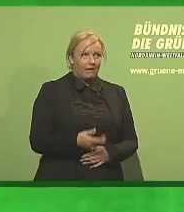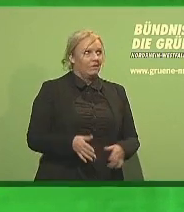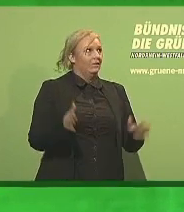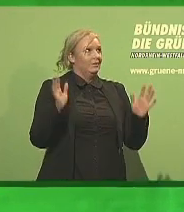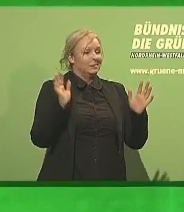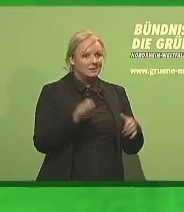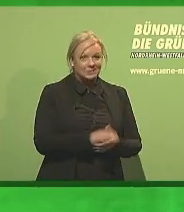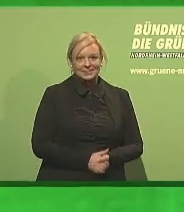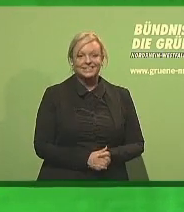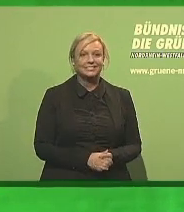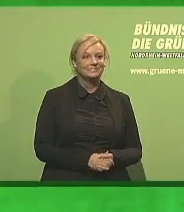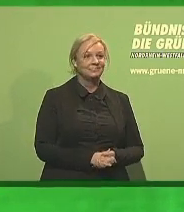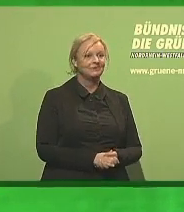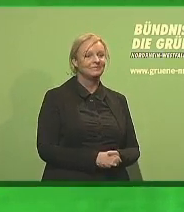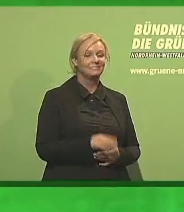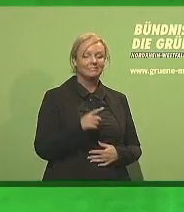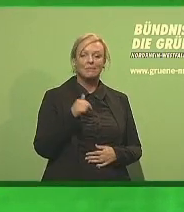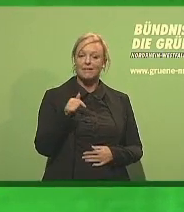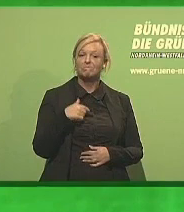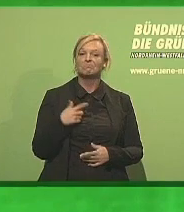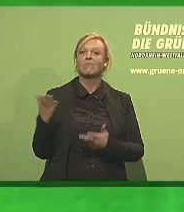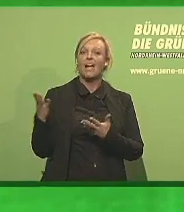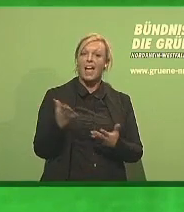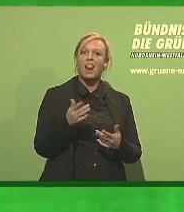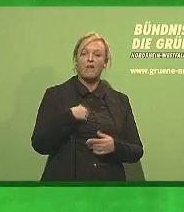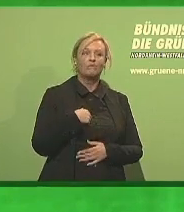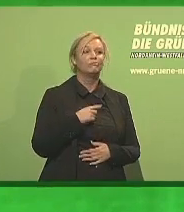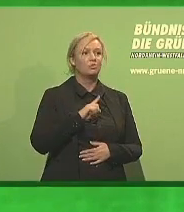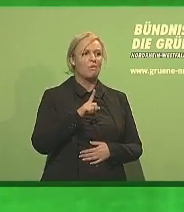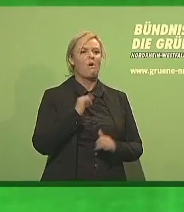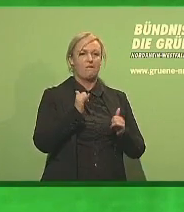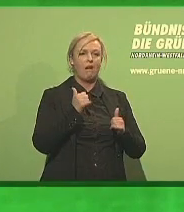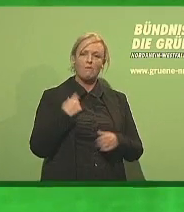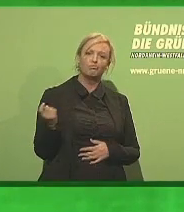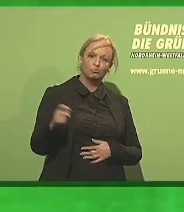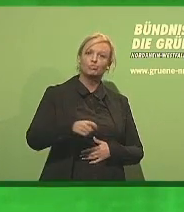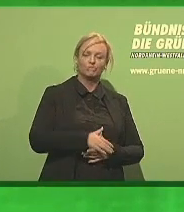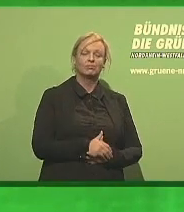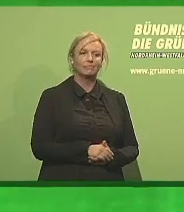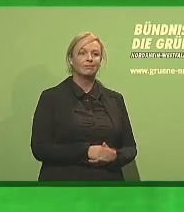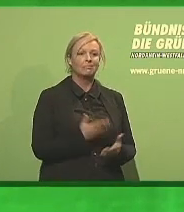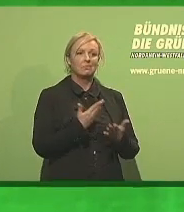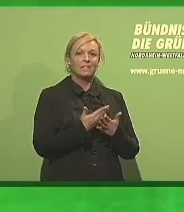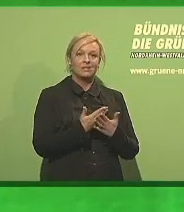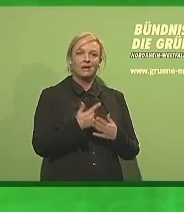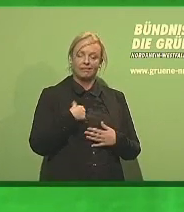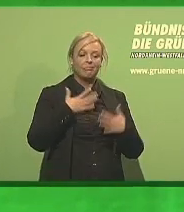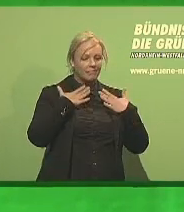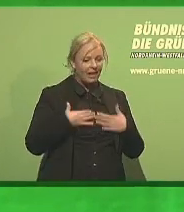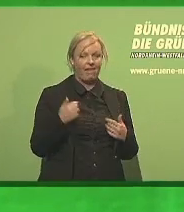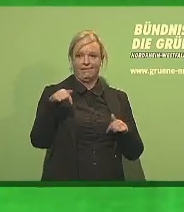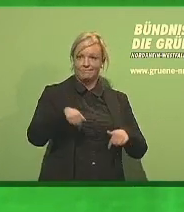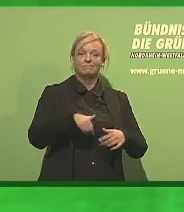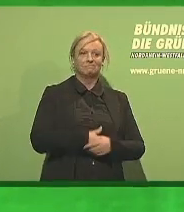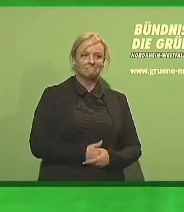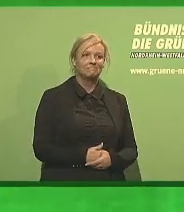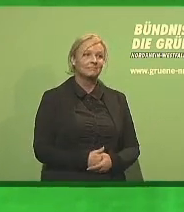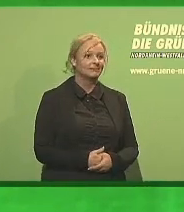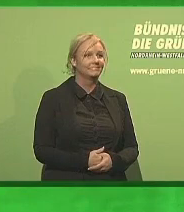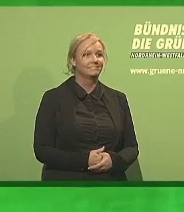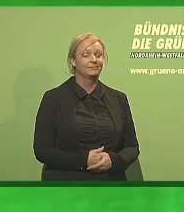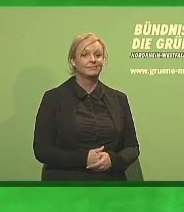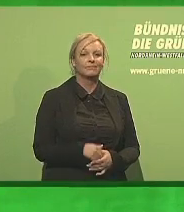fand es jedenfalls eine Einladung, wo ich sofort sagen wollte, ja, ich komme, deswegen, ich bin sehr gern hier.